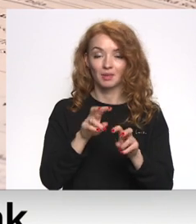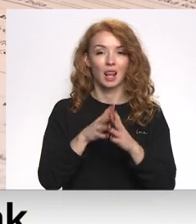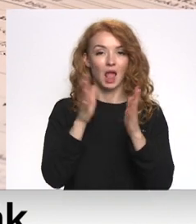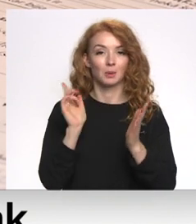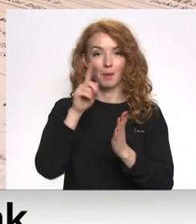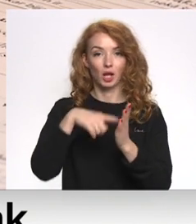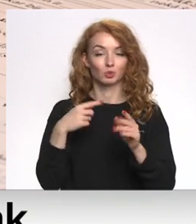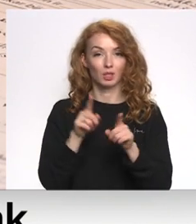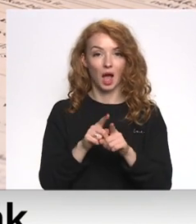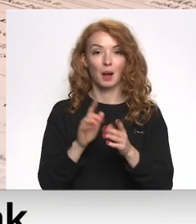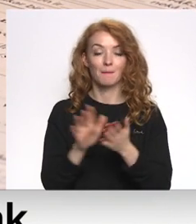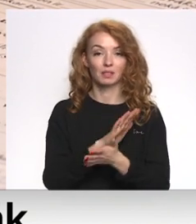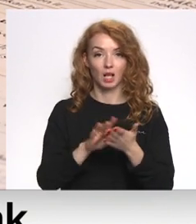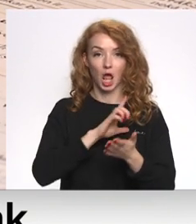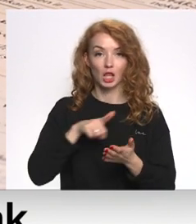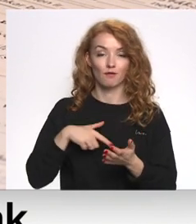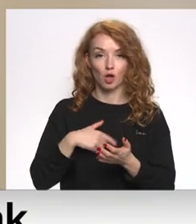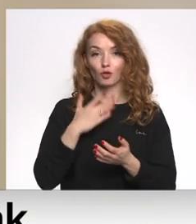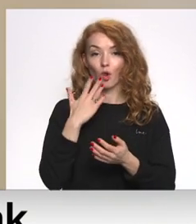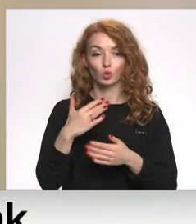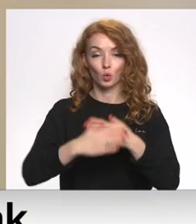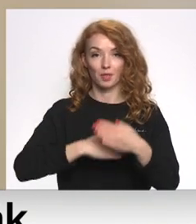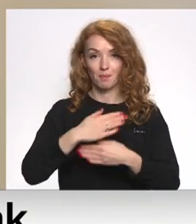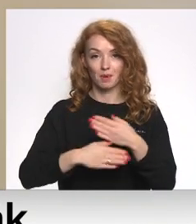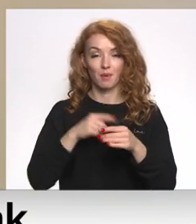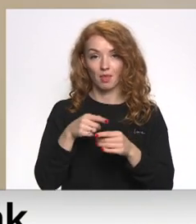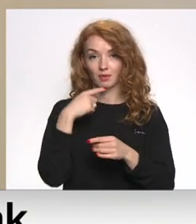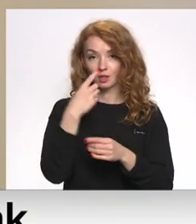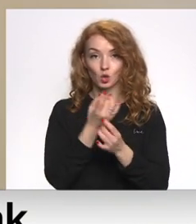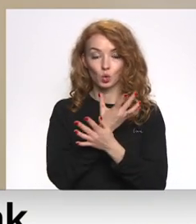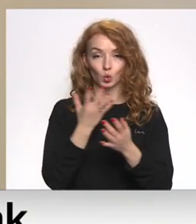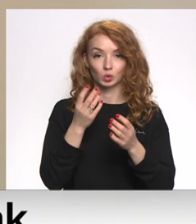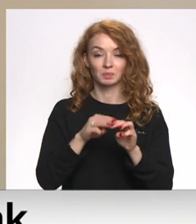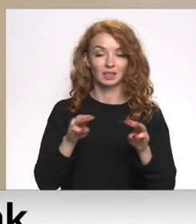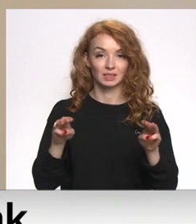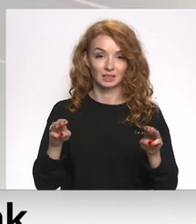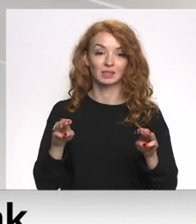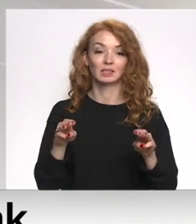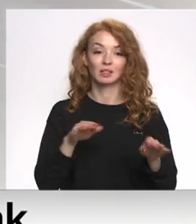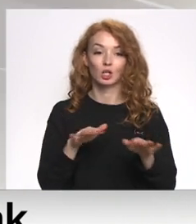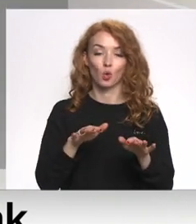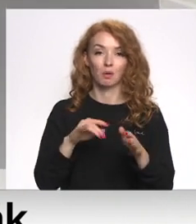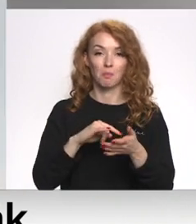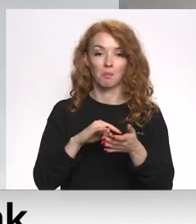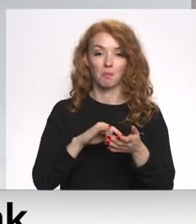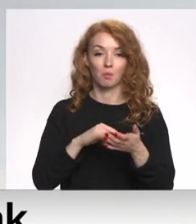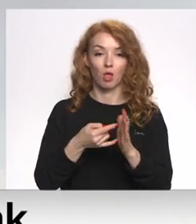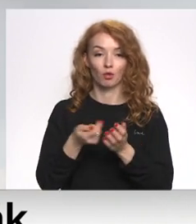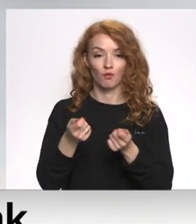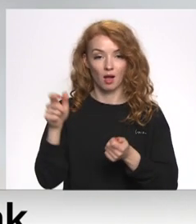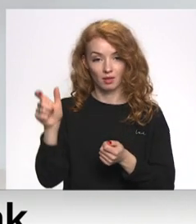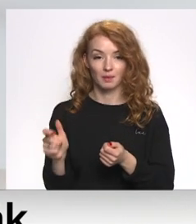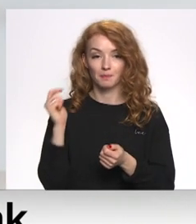pieprasījums esot arī pēc bezmaksas latviešu valodas nodarbībām, saka Kultūras ministrijas rīkotā projekta vadītāji. Projekts 30.